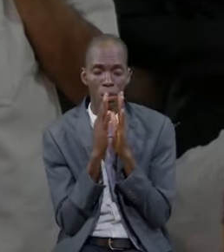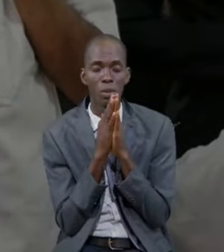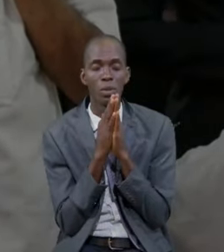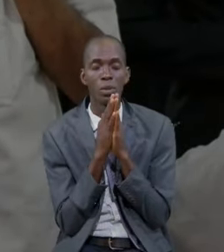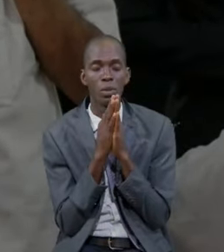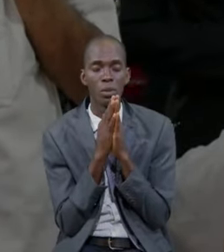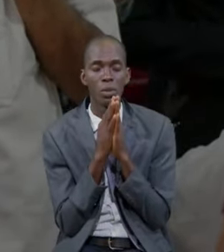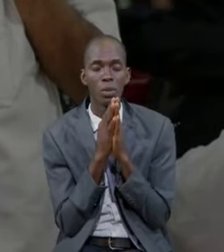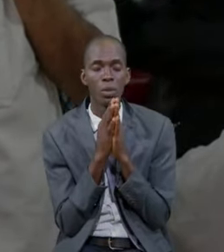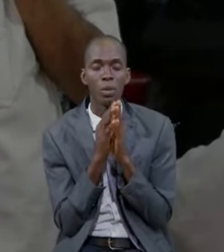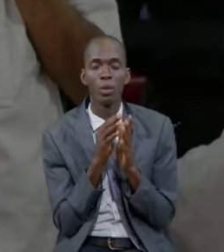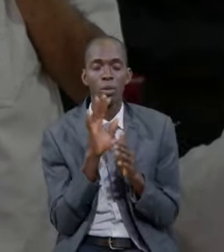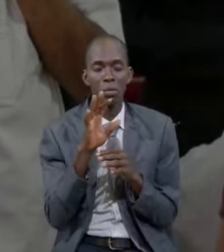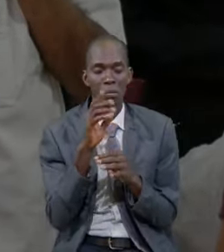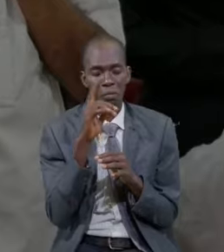par la foi,